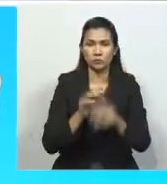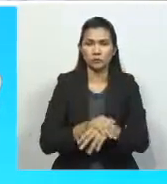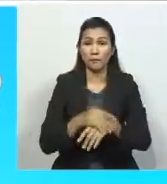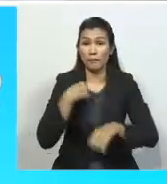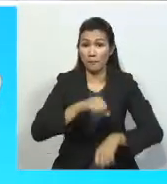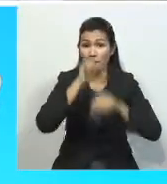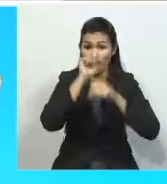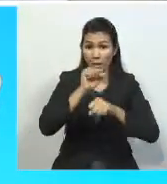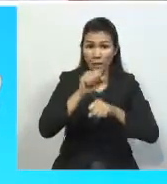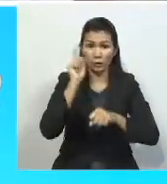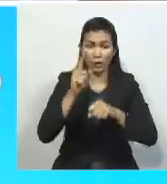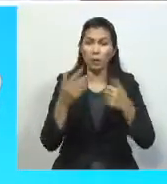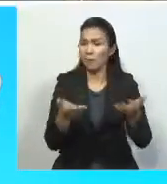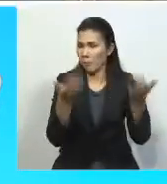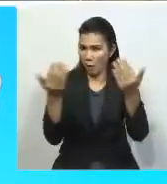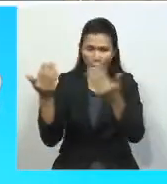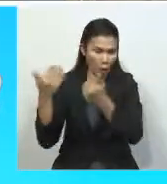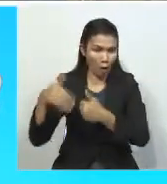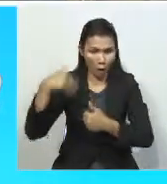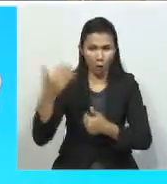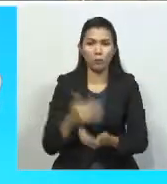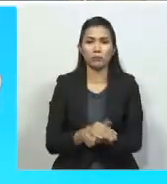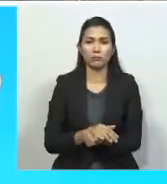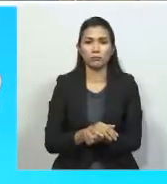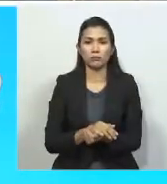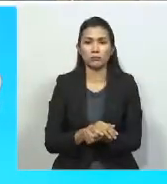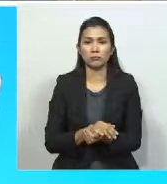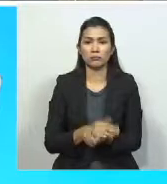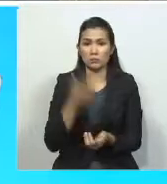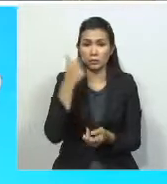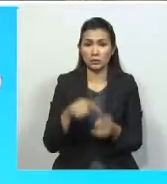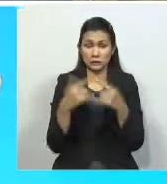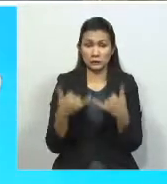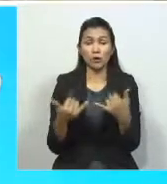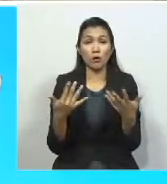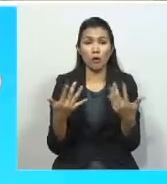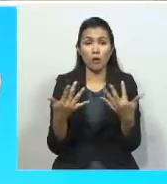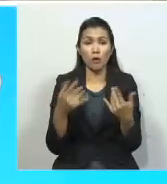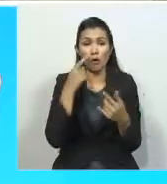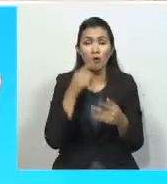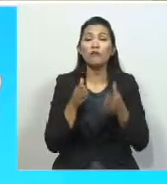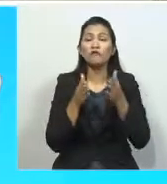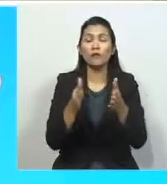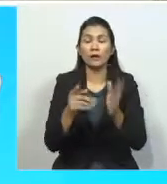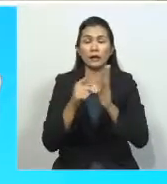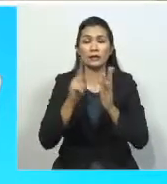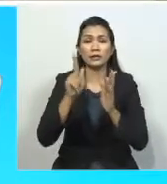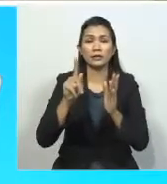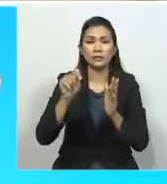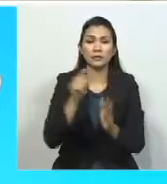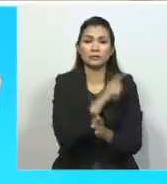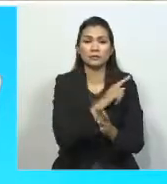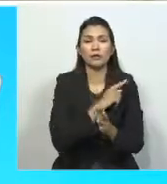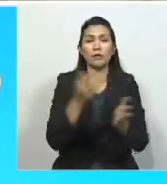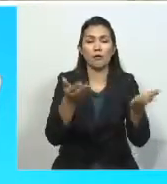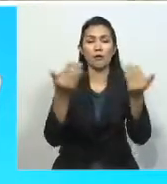อยู่ขอให้ปลดออกให้หมดก่อนนะคะคือในระหว่างนี้ก็ต้องให้สำนักงานเขตนะคะเป็นคนที่จะต้องปลดป้